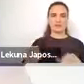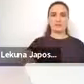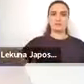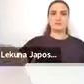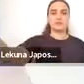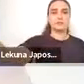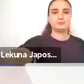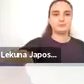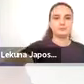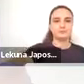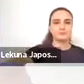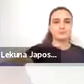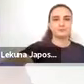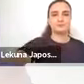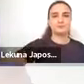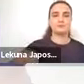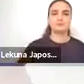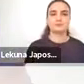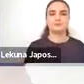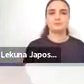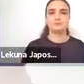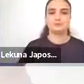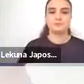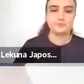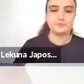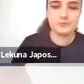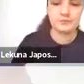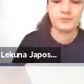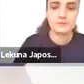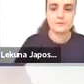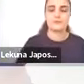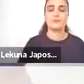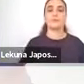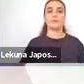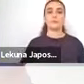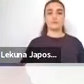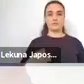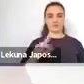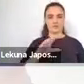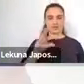პრობლემის გადაჭრის გზის ძიებასთან, ხო? და ეს ყველა